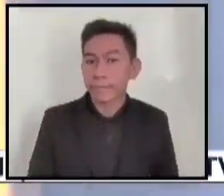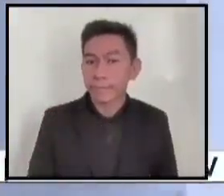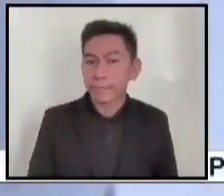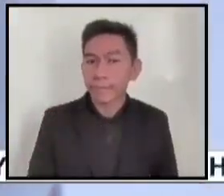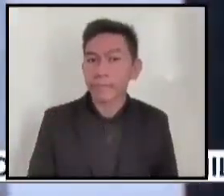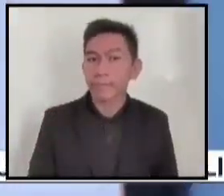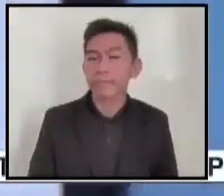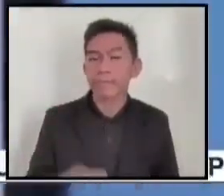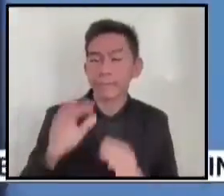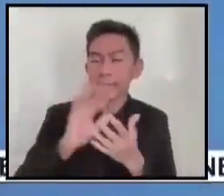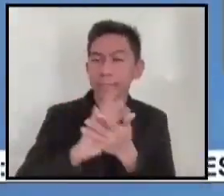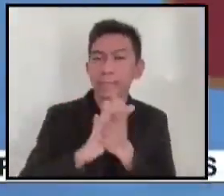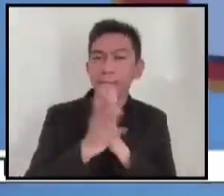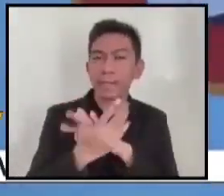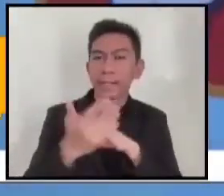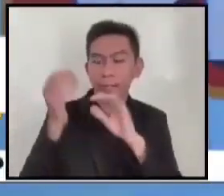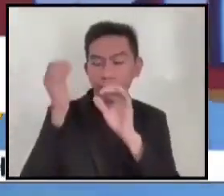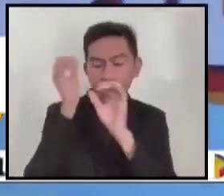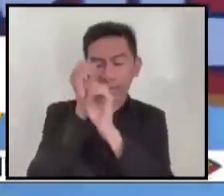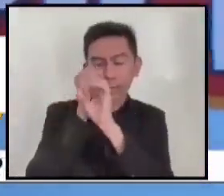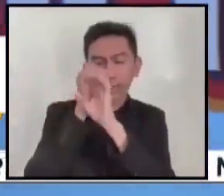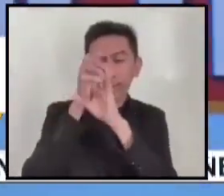panaginip na lamang kita.